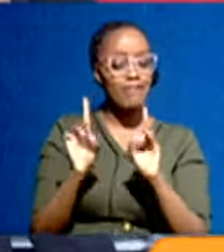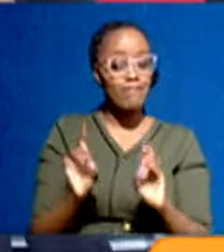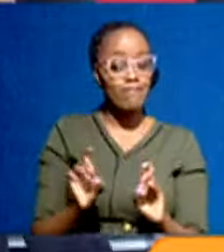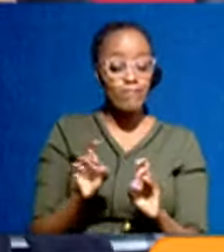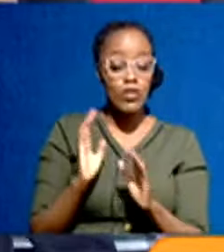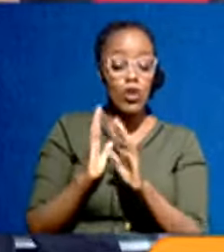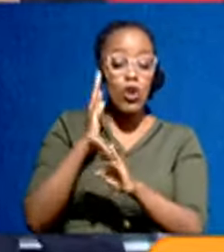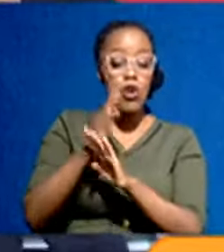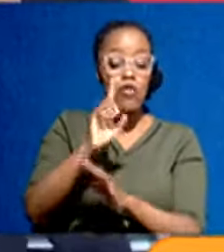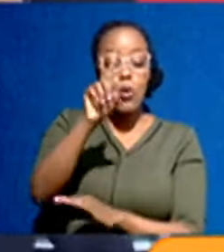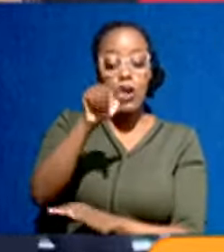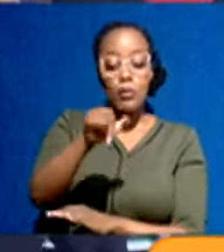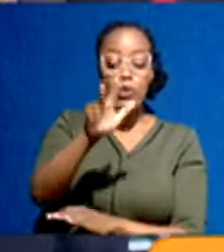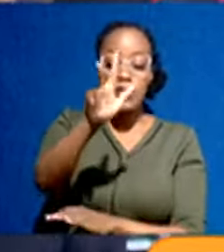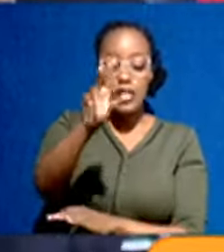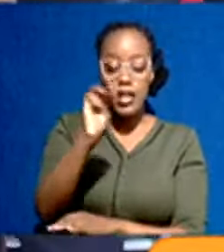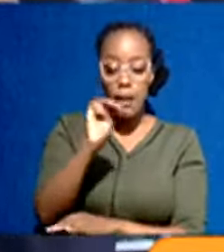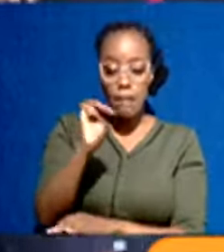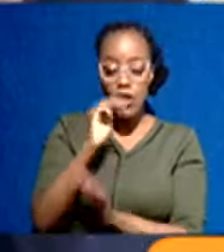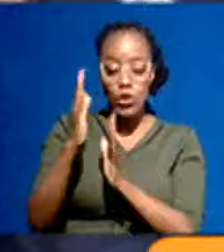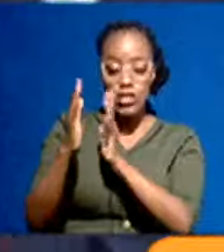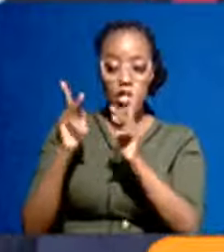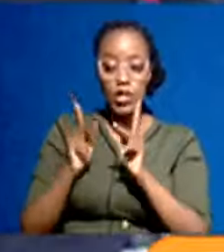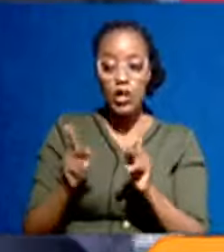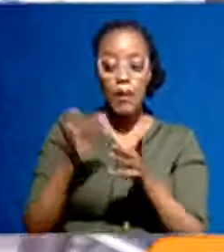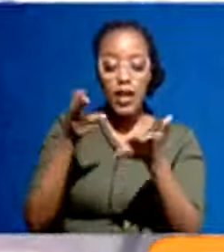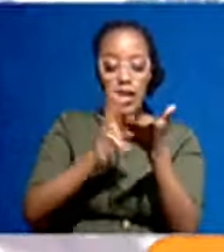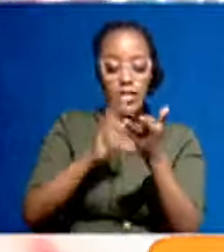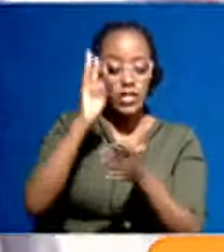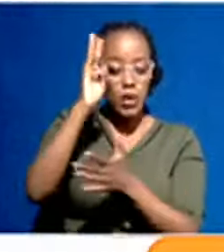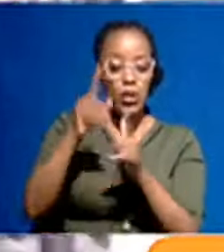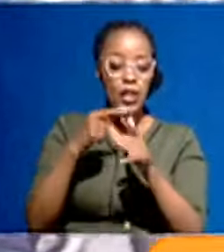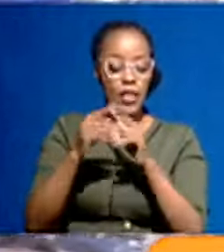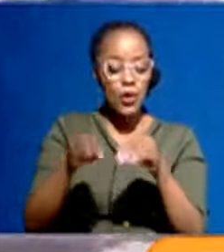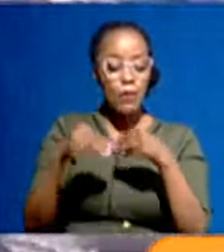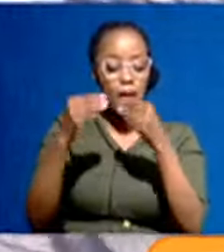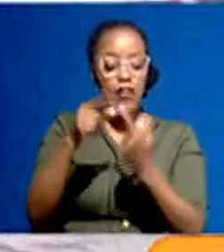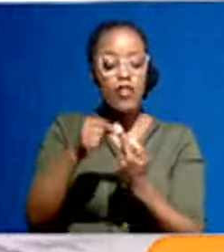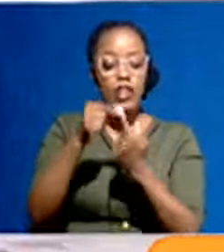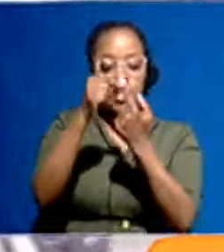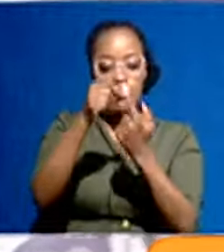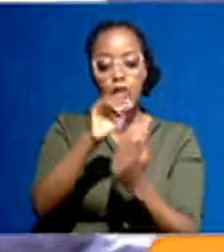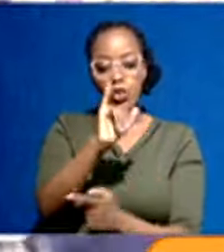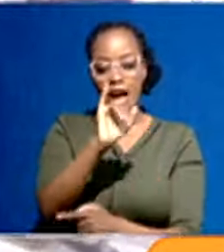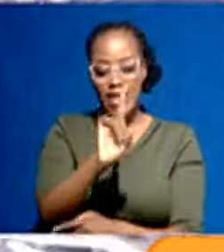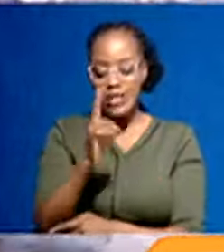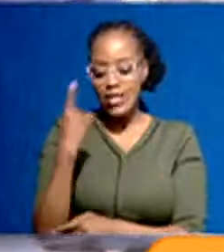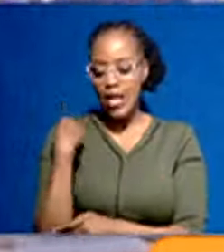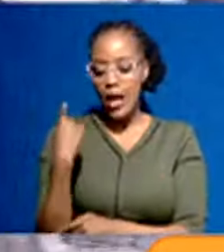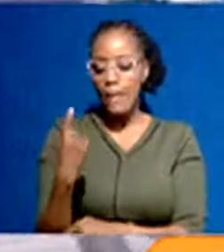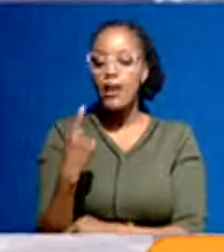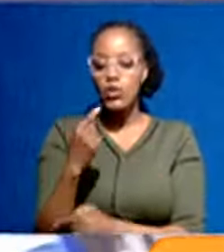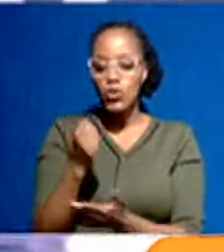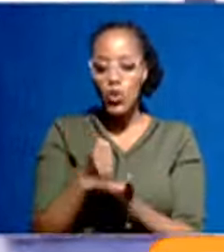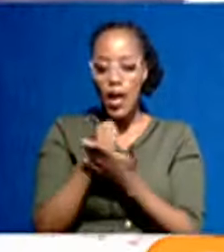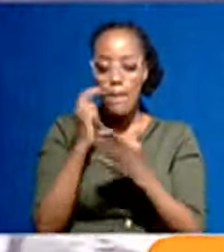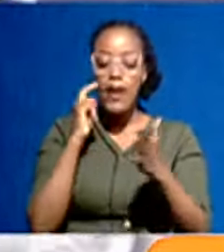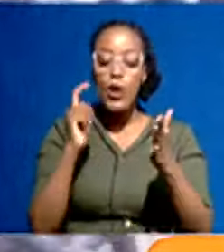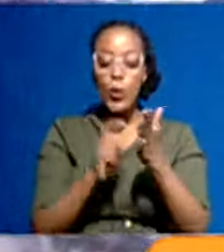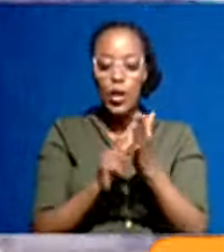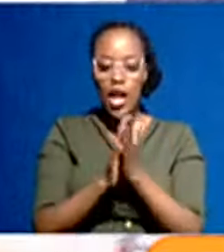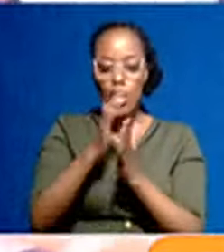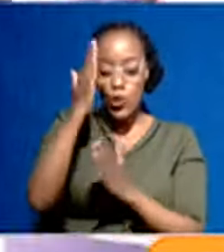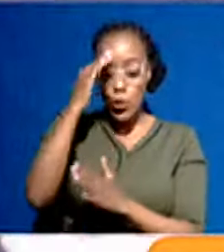milioni 1.3 nchini pia watasajiliwa na kukabidhiwa nambari maalum zitakazosaidia kuwatambua na